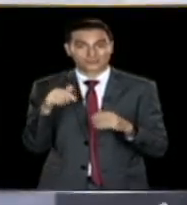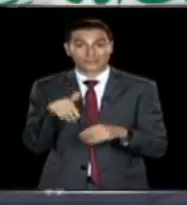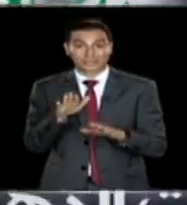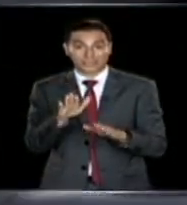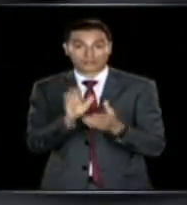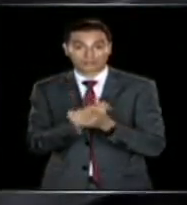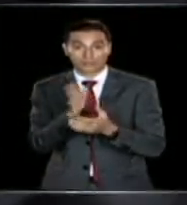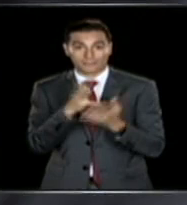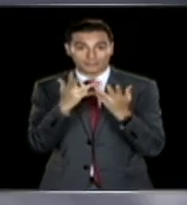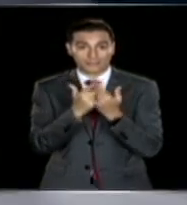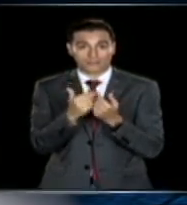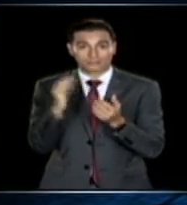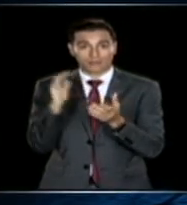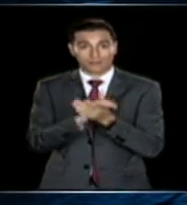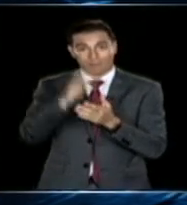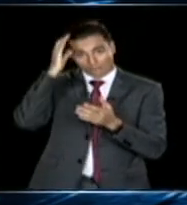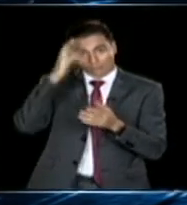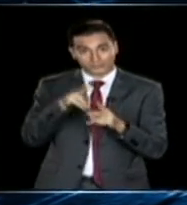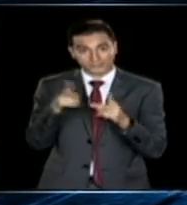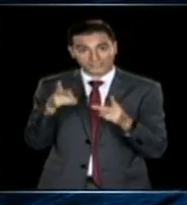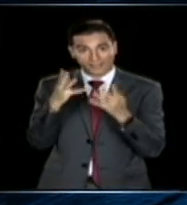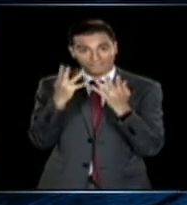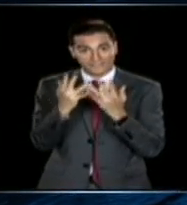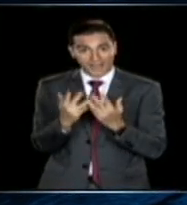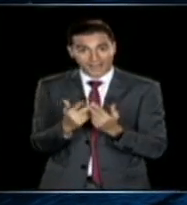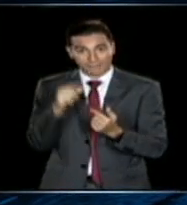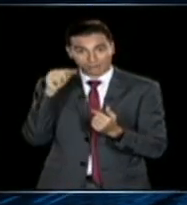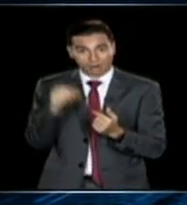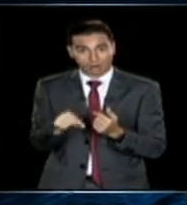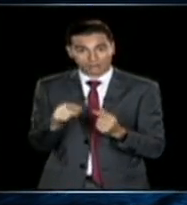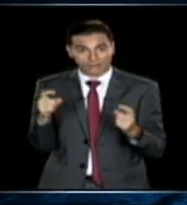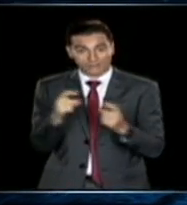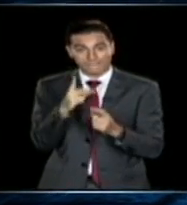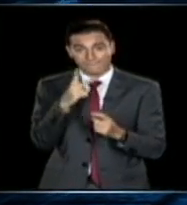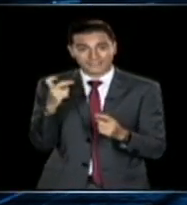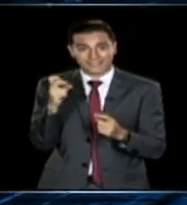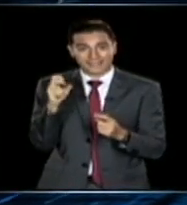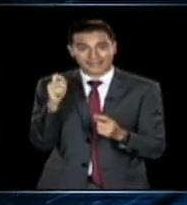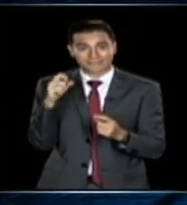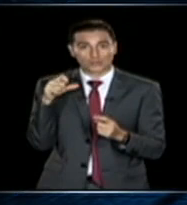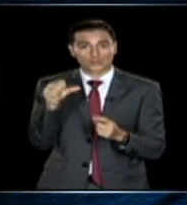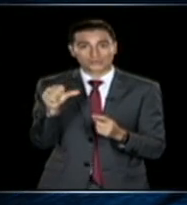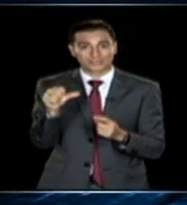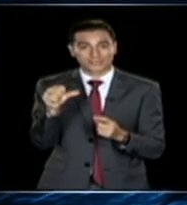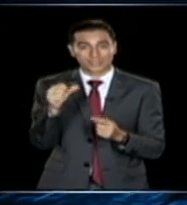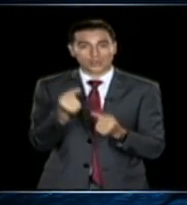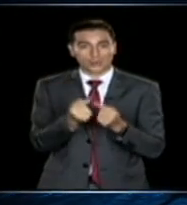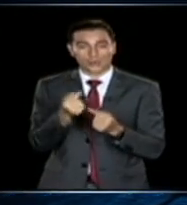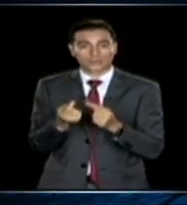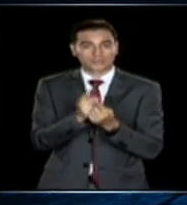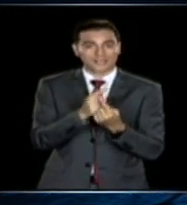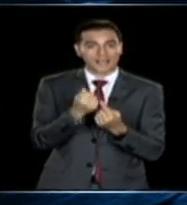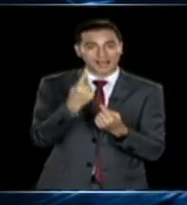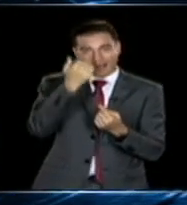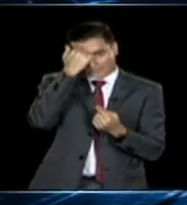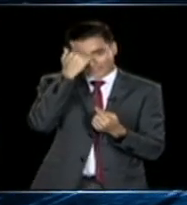وبكده يبقى إجمالي النقط اللي حصل عليها أصحابنا العباقرة قادرون باختلاف في حلقة النهاردة 295 نقطة، وكل نقطة